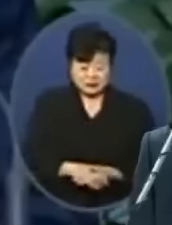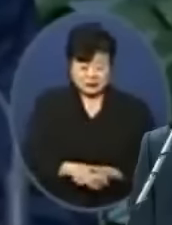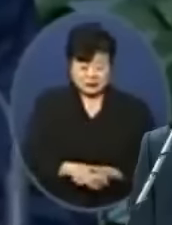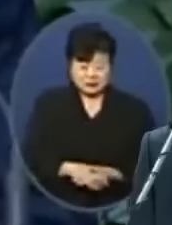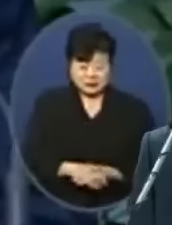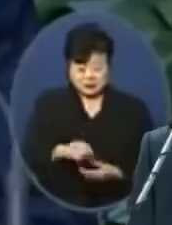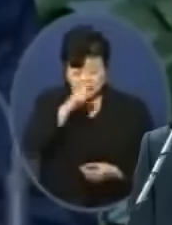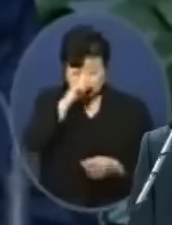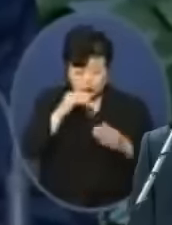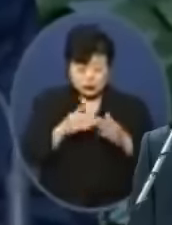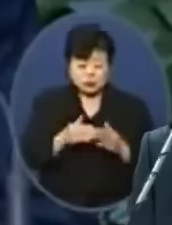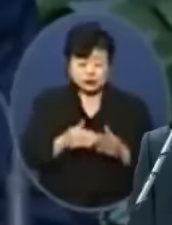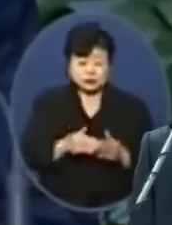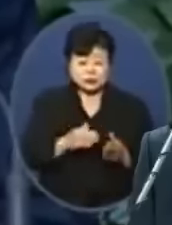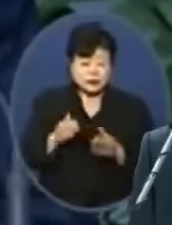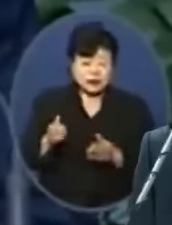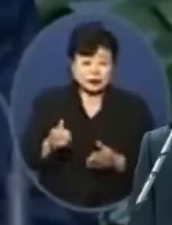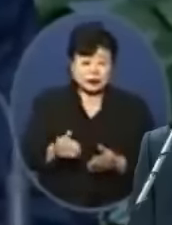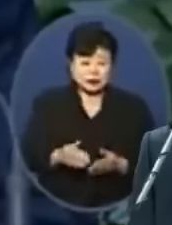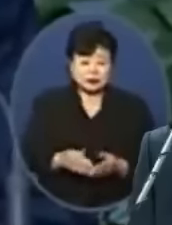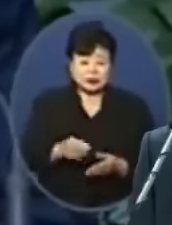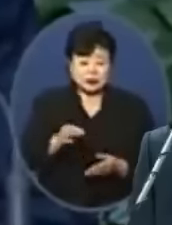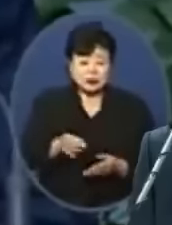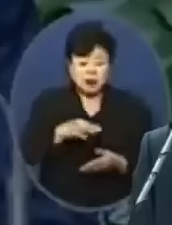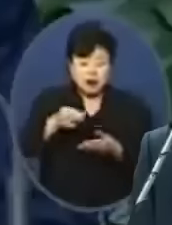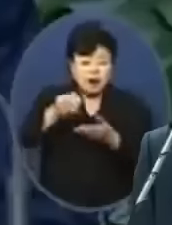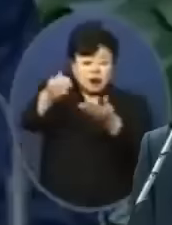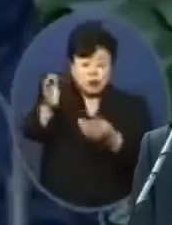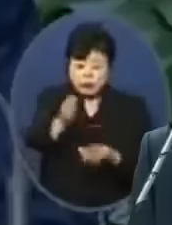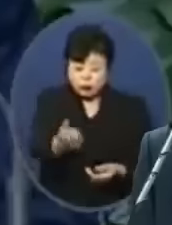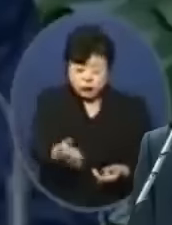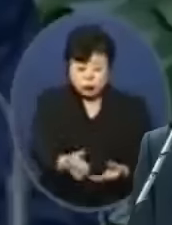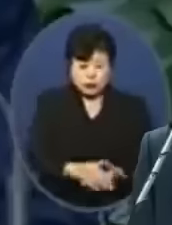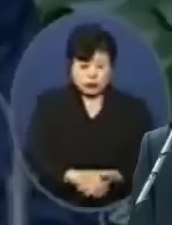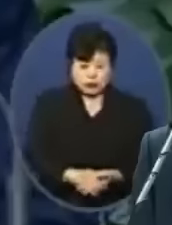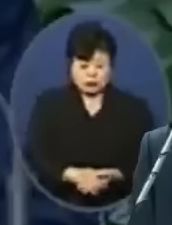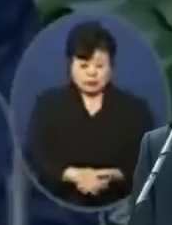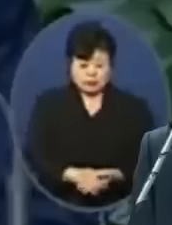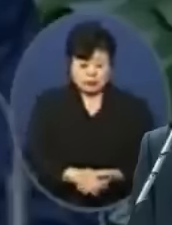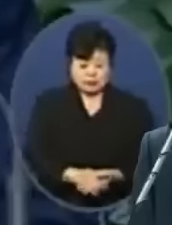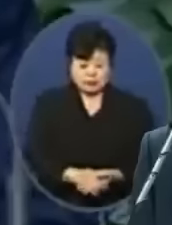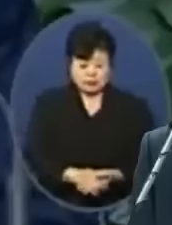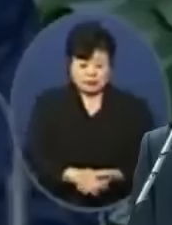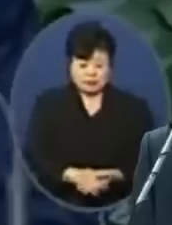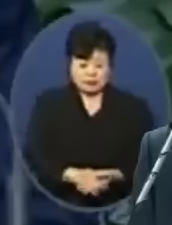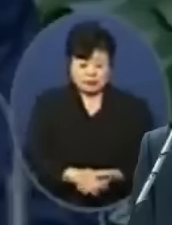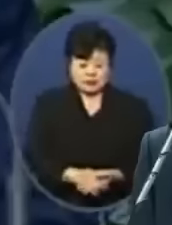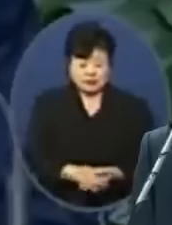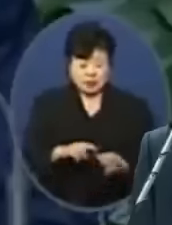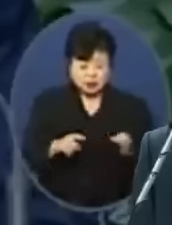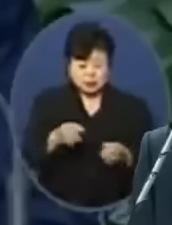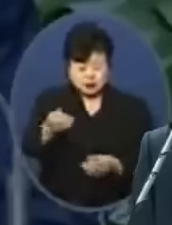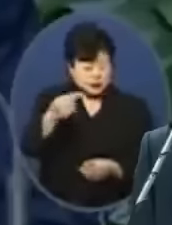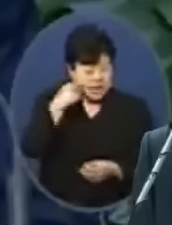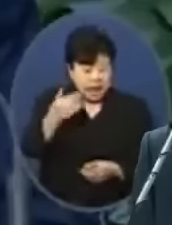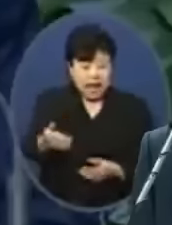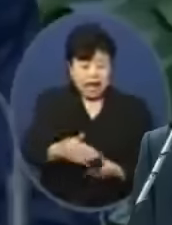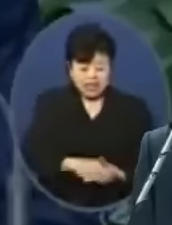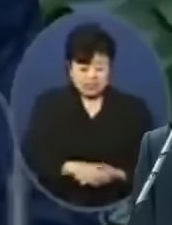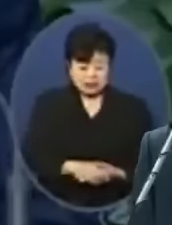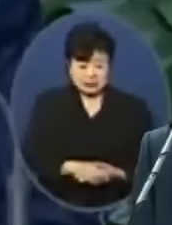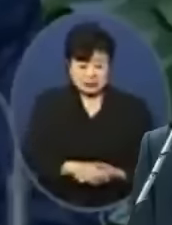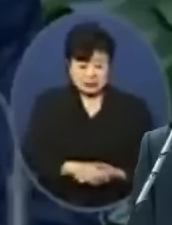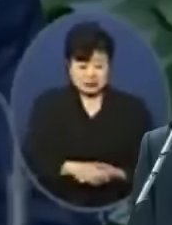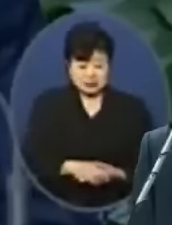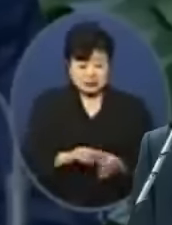내가 좋은 집을 마련할 수 있는 자본을 하나도 올려주지 않지 않았냐? 너 꼭 11조 내었느냐?